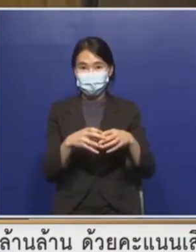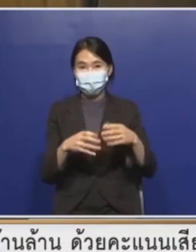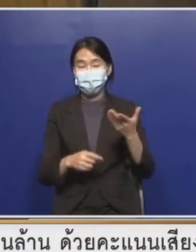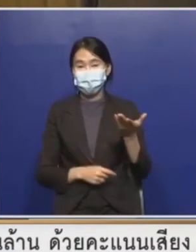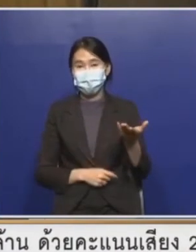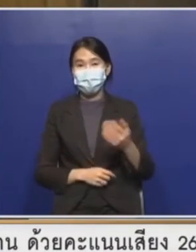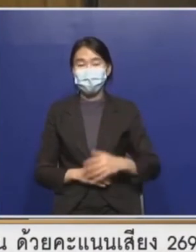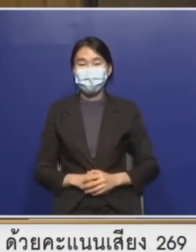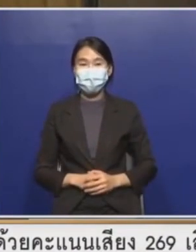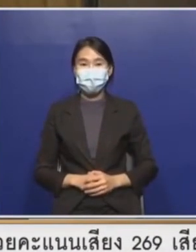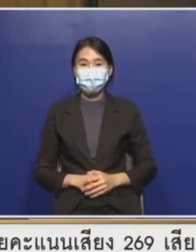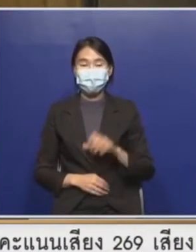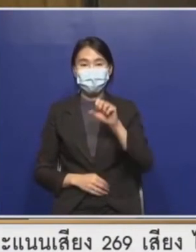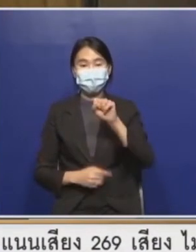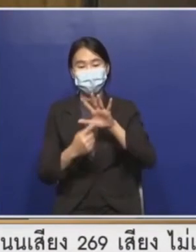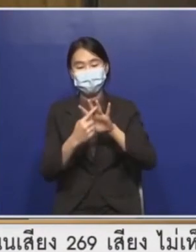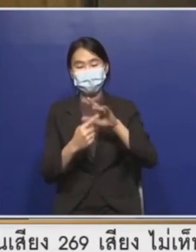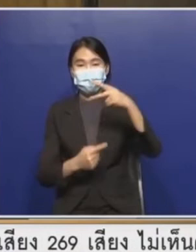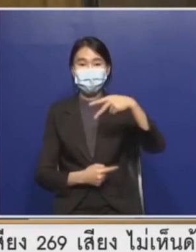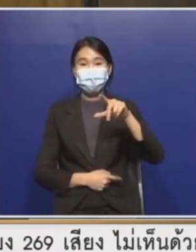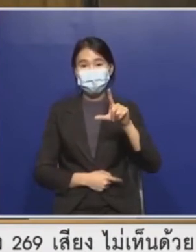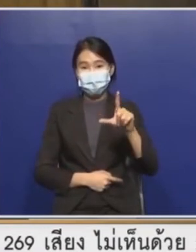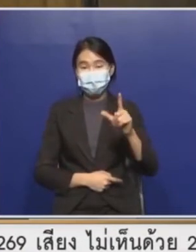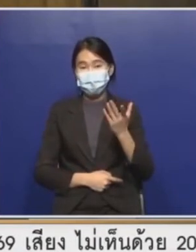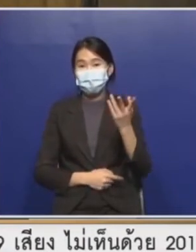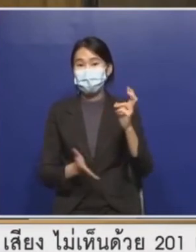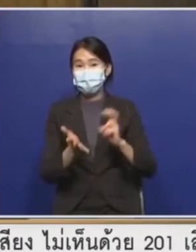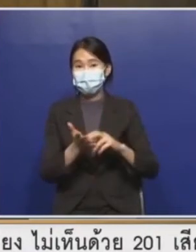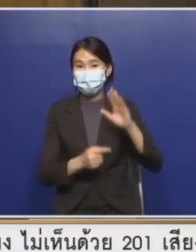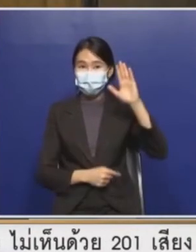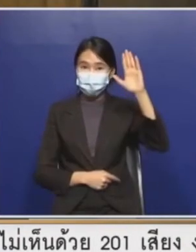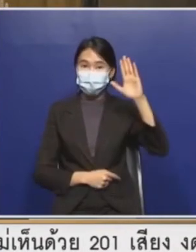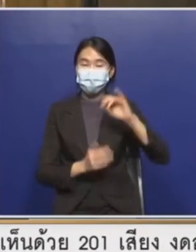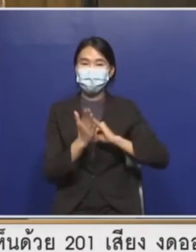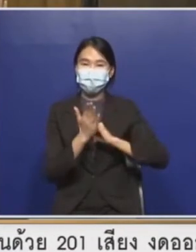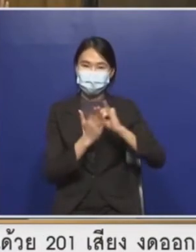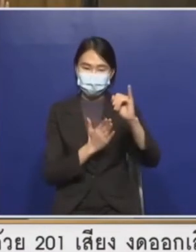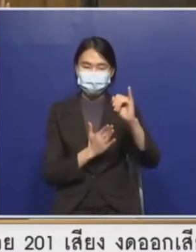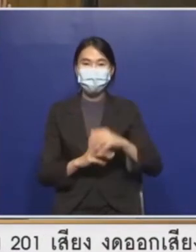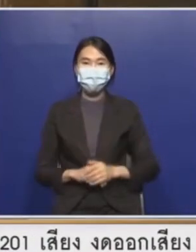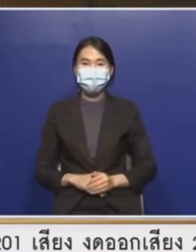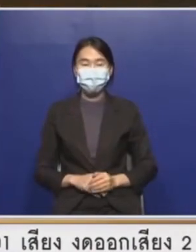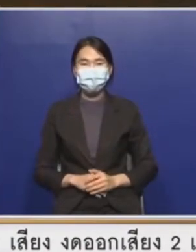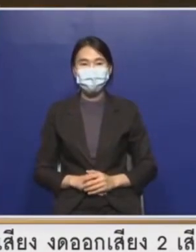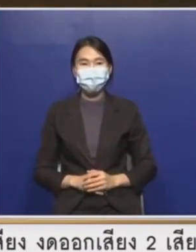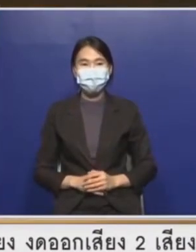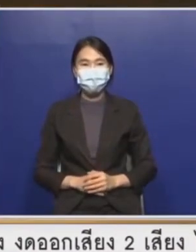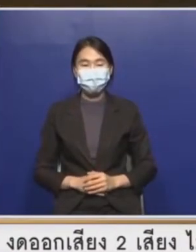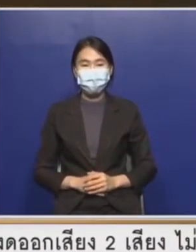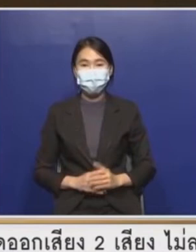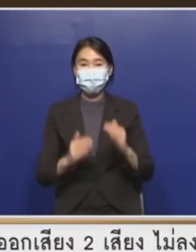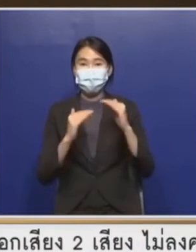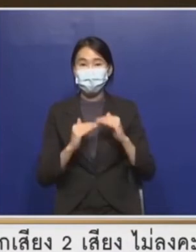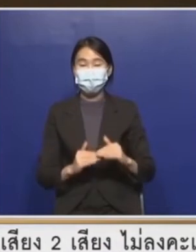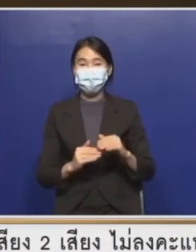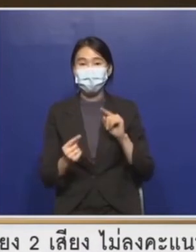ชาติไทยท่านสุพลจุลสัยครับขอผู้รับรองด้วยครับ ผู้รับรองถูกต้องนะครับครับต่อไปพรรคเ